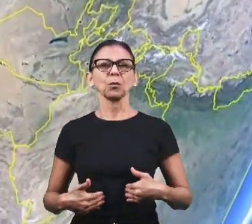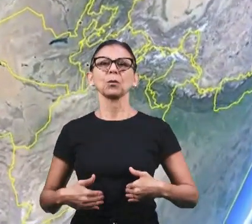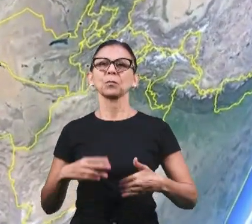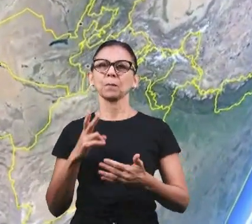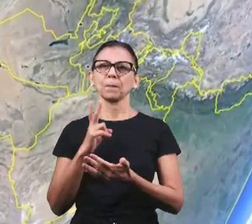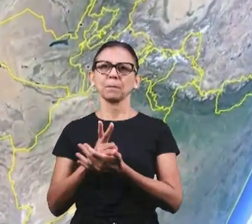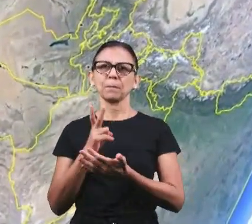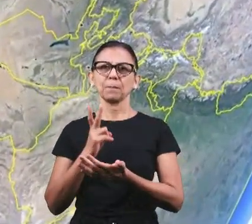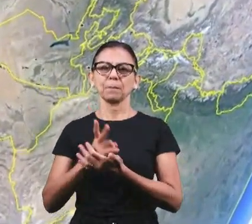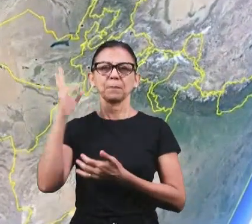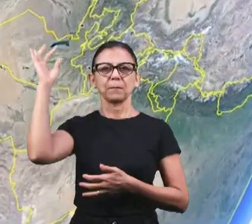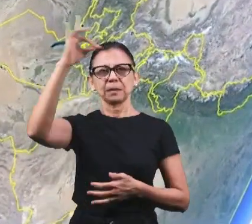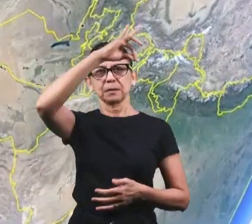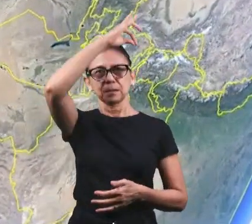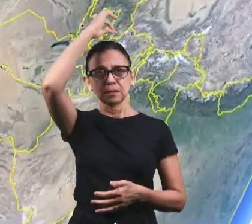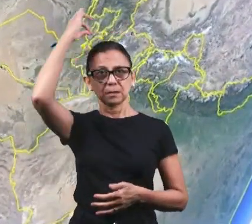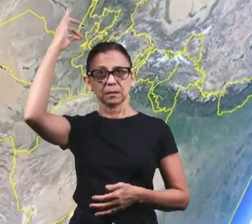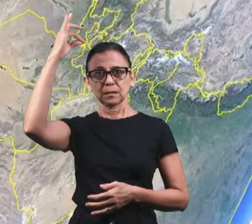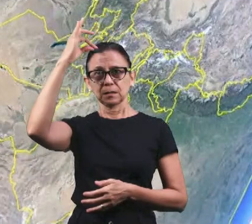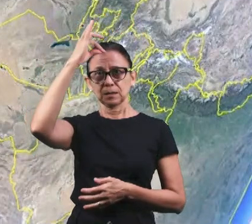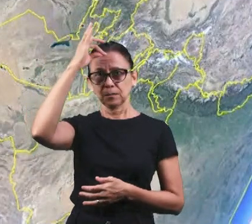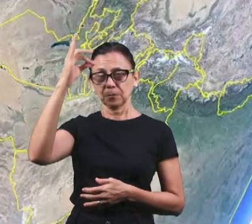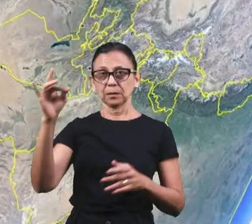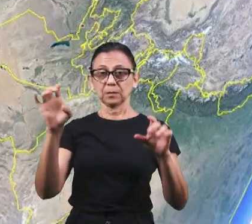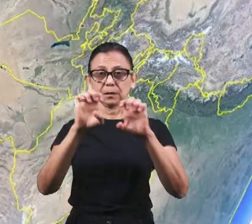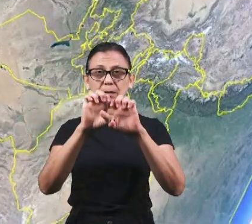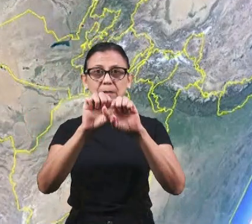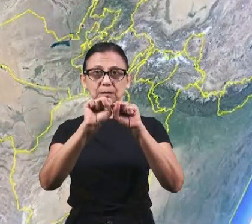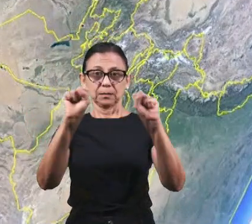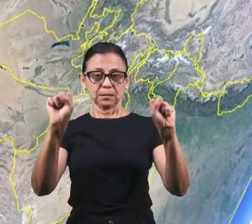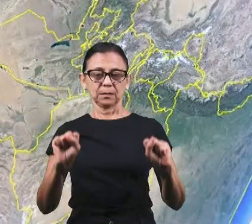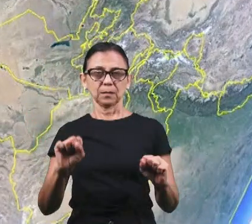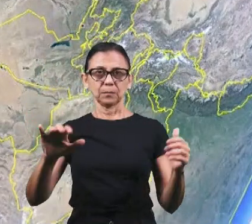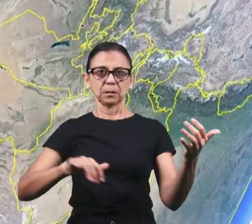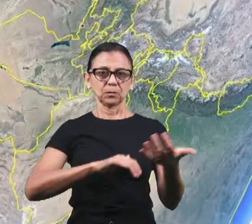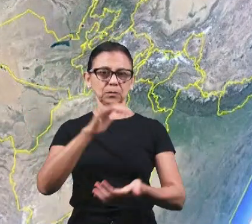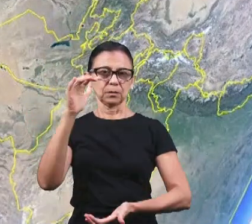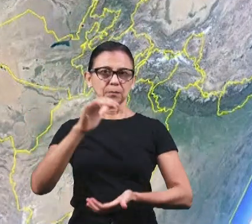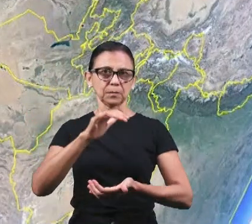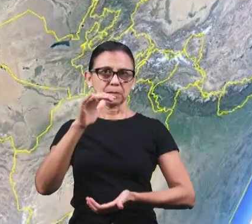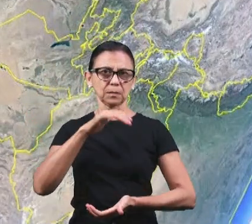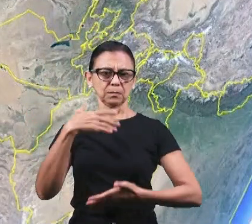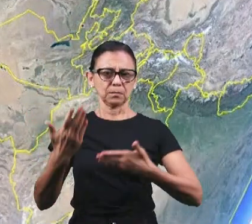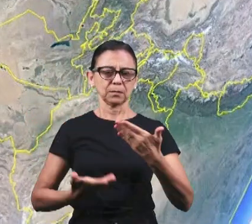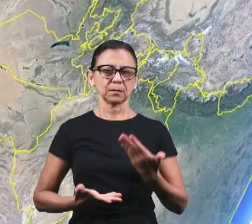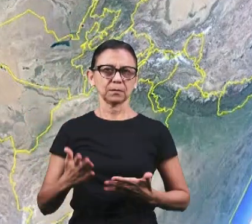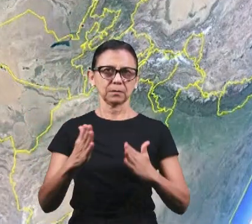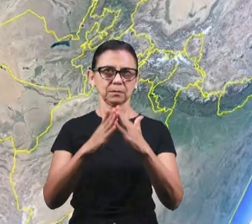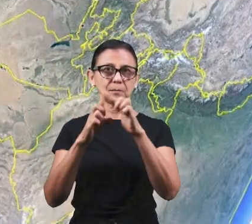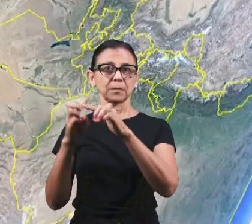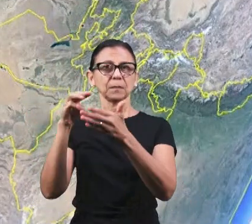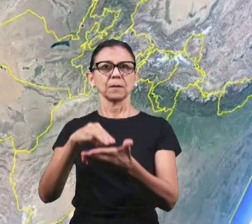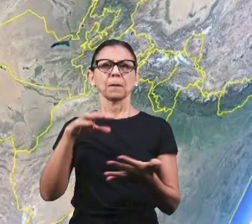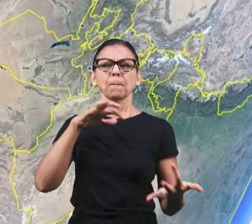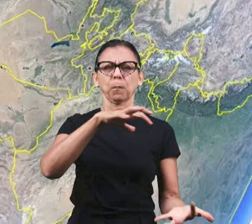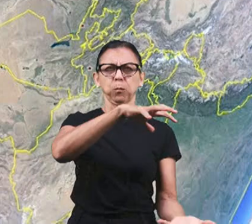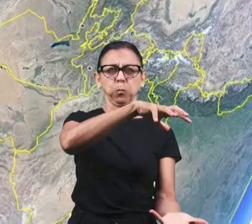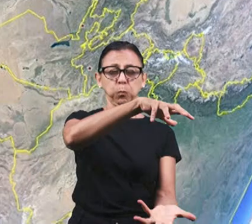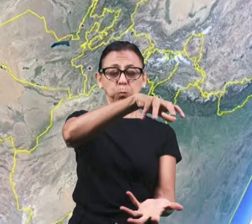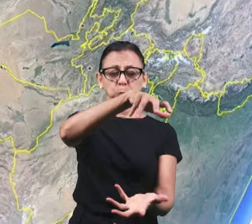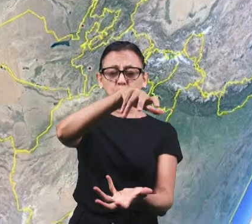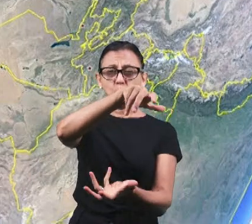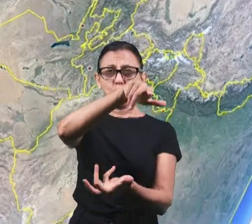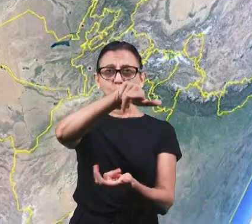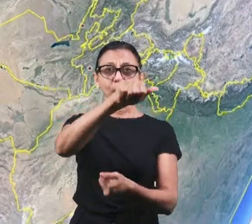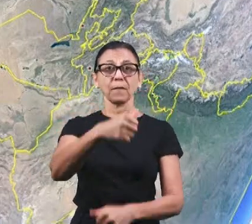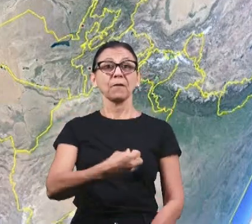même esprit. À travers le système de transmission, les membres de l'Église chrétienne Maranatha de toute la planète vivent